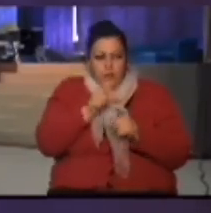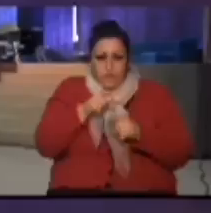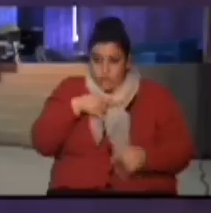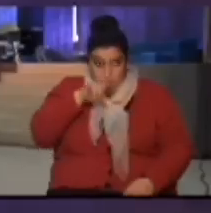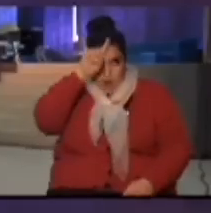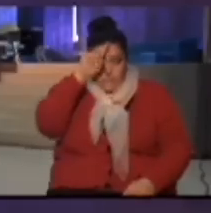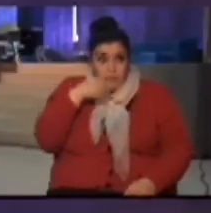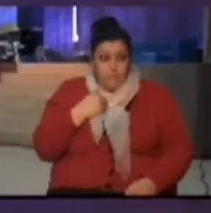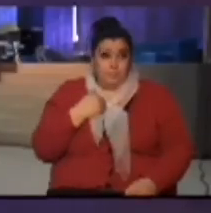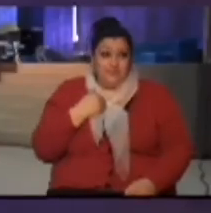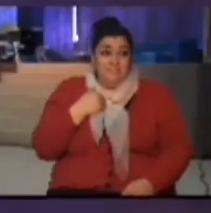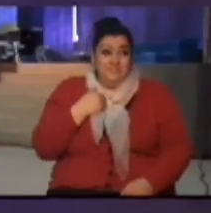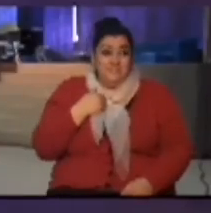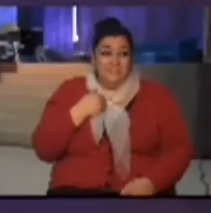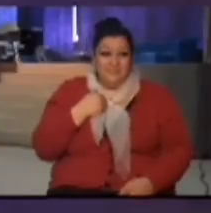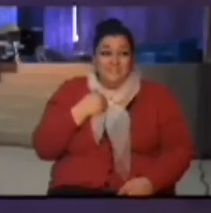չեմ։